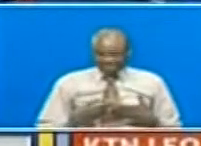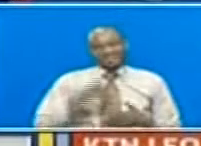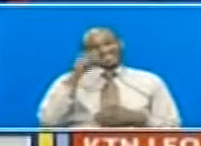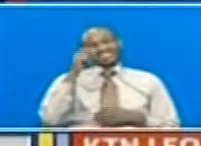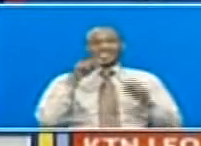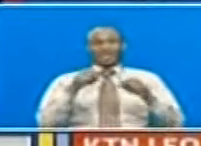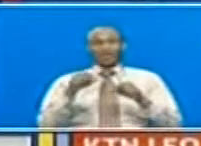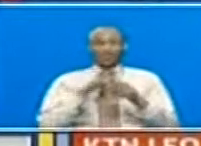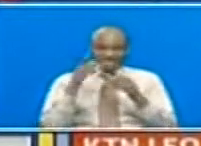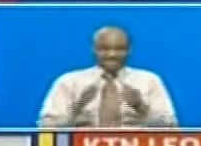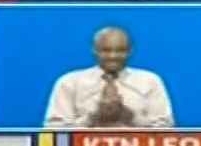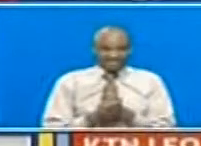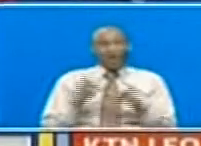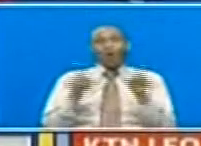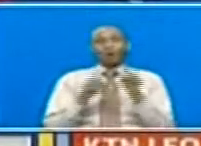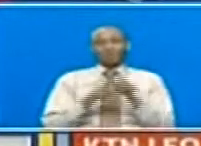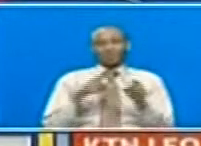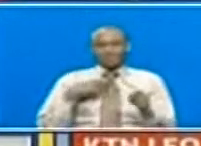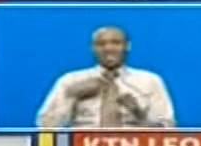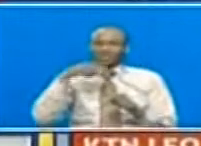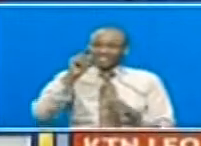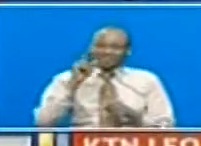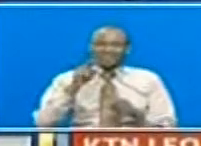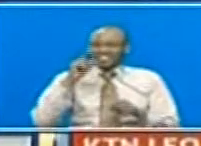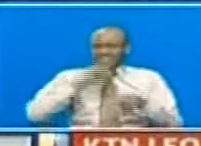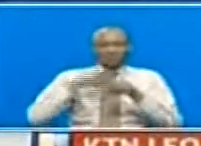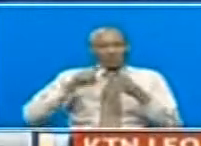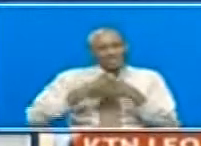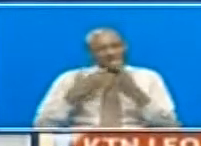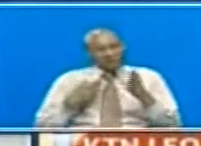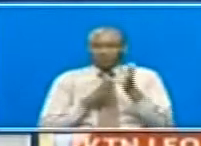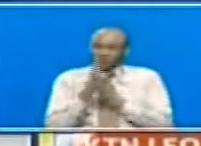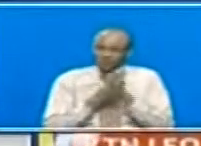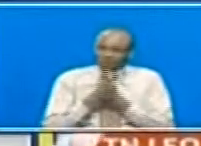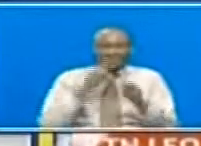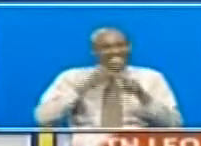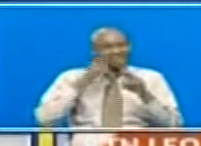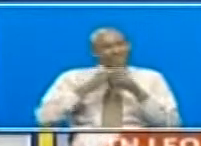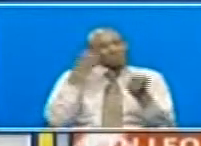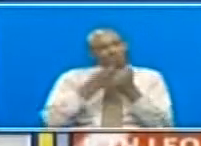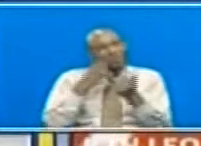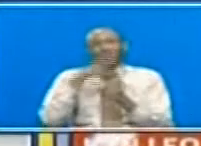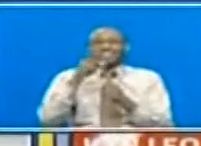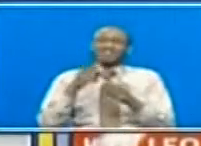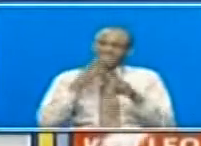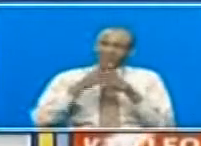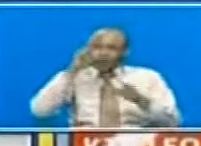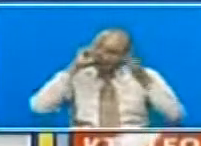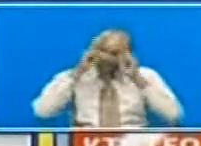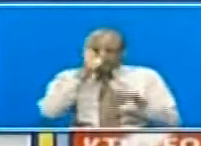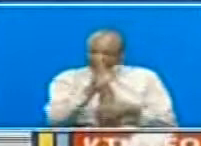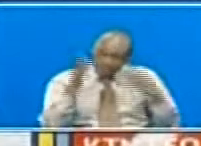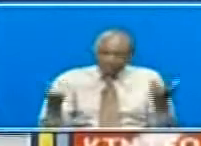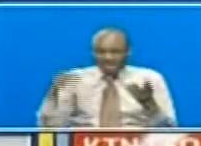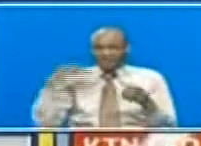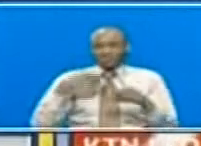kitendo weekend. Na mje ni mambo gani ama ni msukumo upi uliopatia nafasi ya kuja na majina yenu kama hayo? Mlijitungia wenyewe majina ama